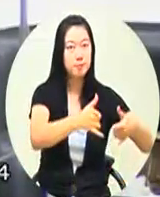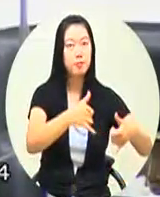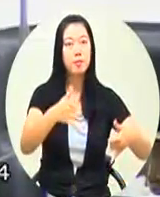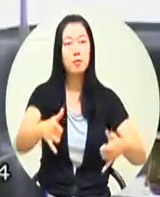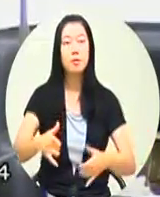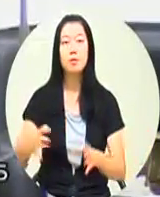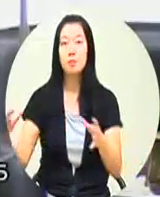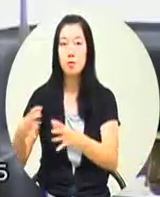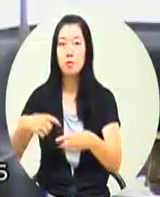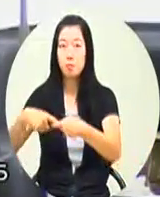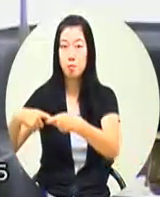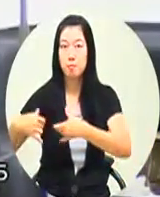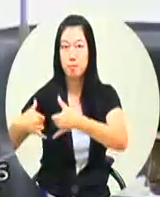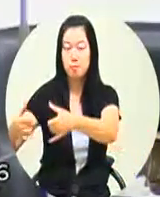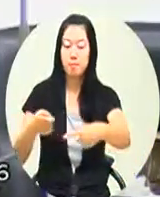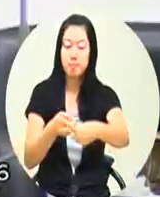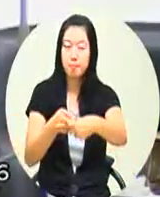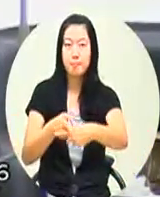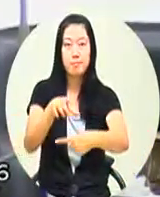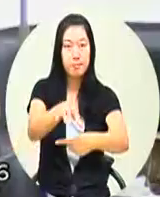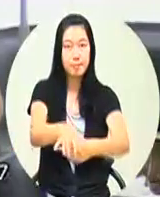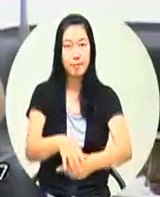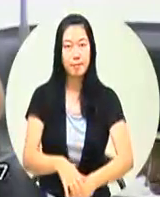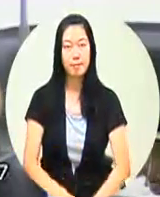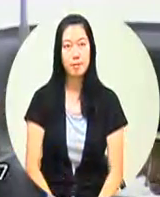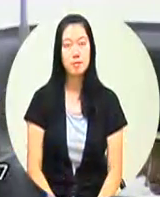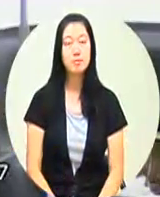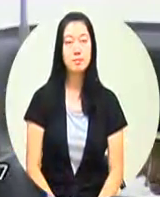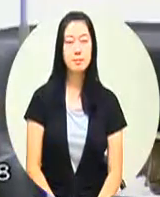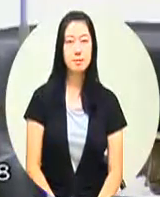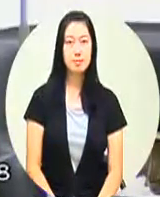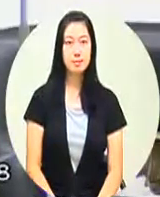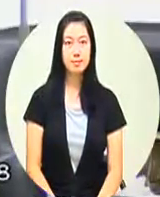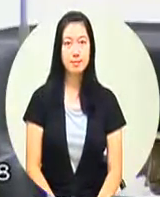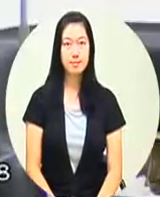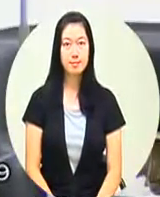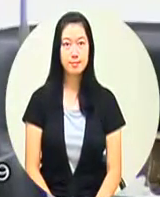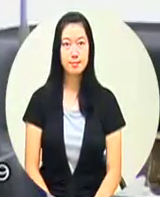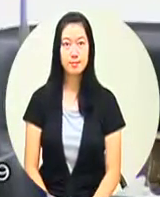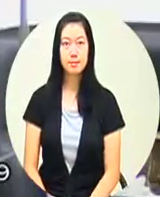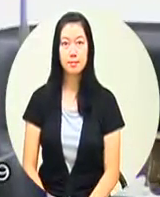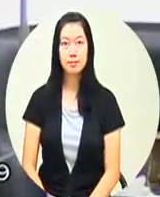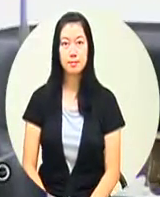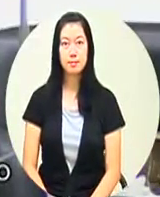之前这个问题，我有跟蔡局长，我看你再继续站起来了。